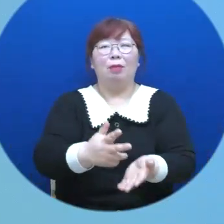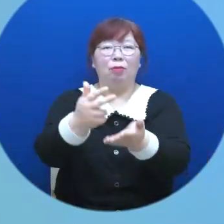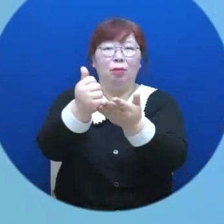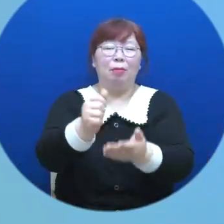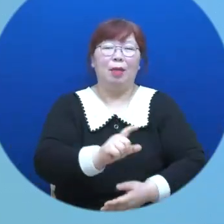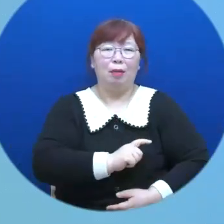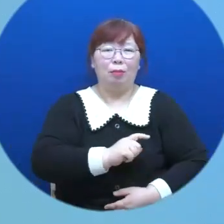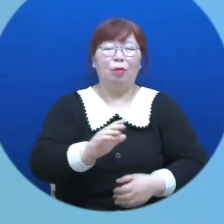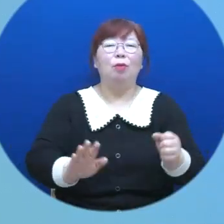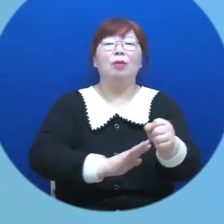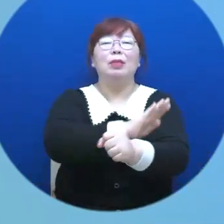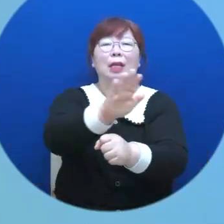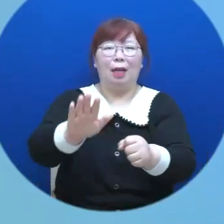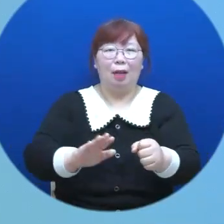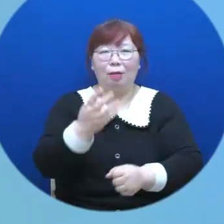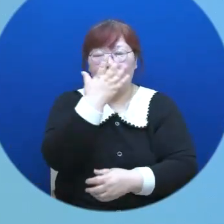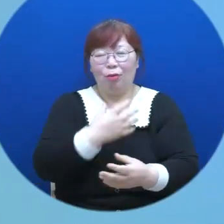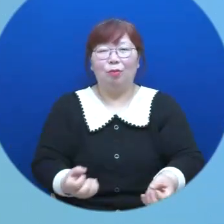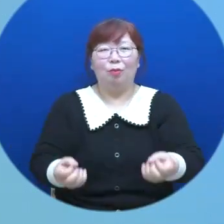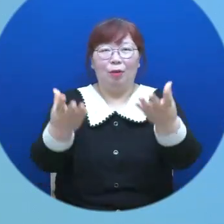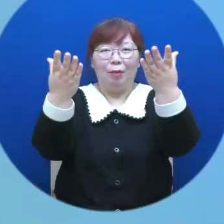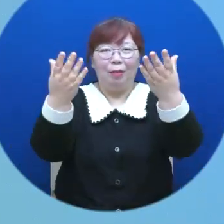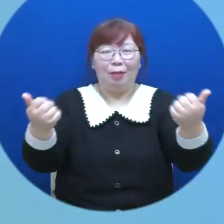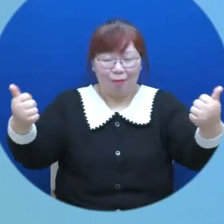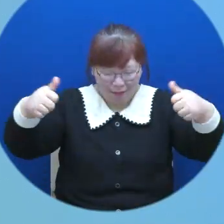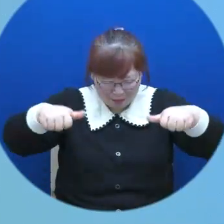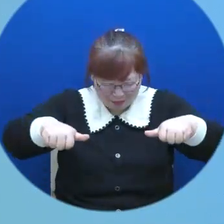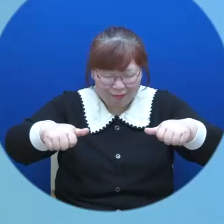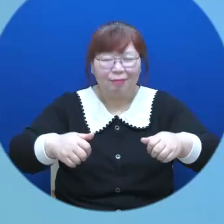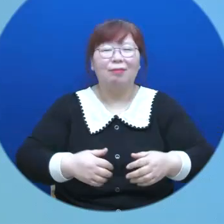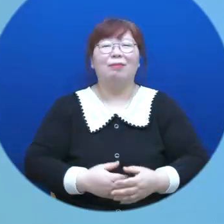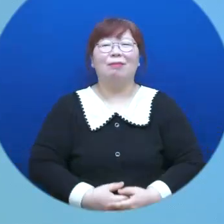이름으로 사랑하고 축복합니다.